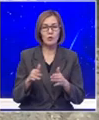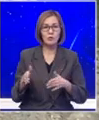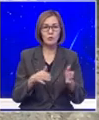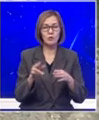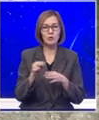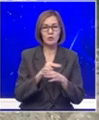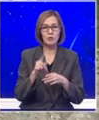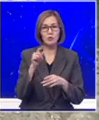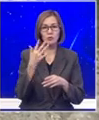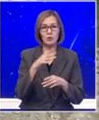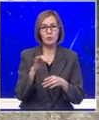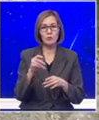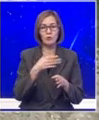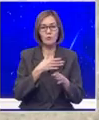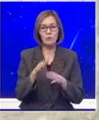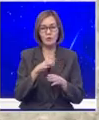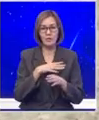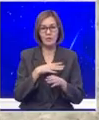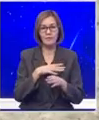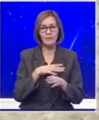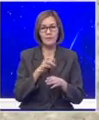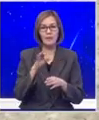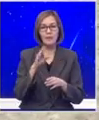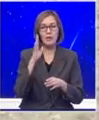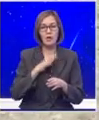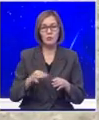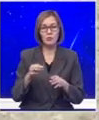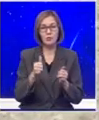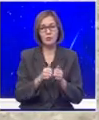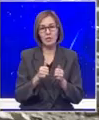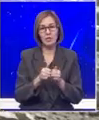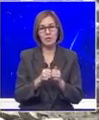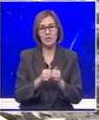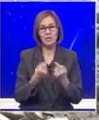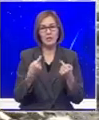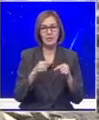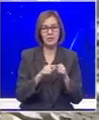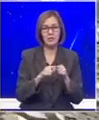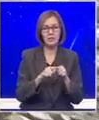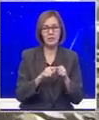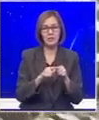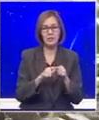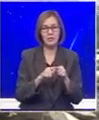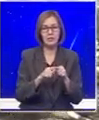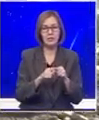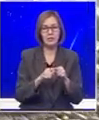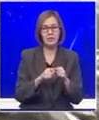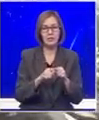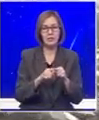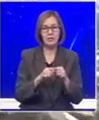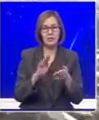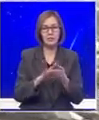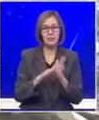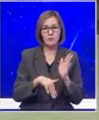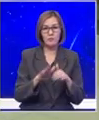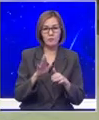жасауға 150 миллион теңге ақша бөлінген және Балқаш көлі жағасының аймағына инженерлік коммуникациялық желісі тартылмақ.